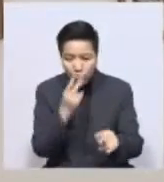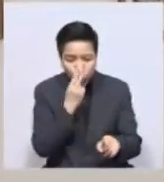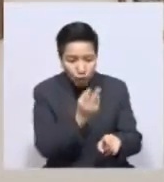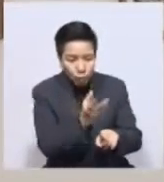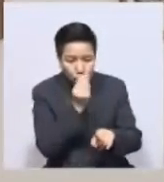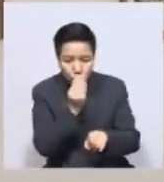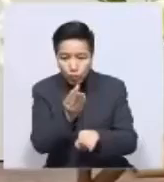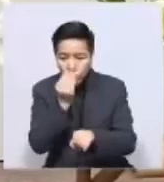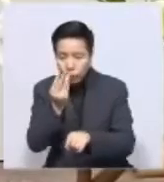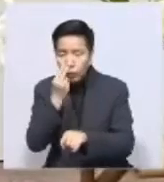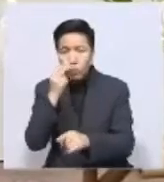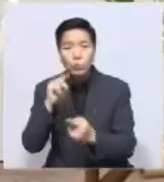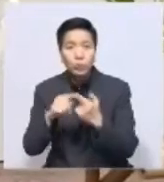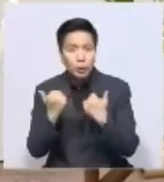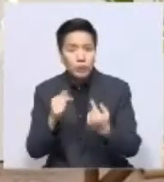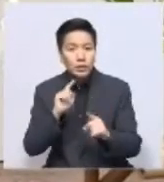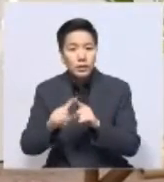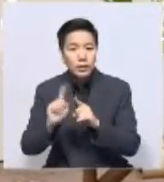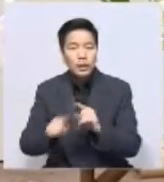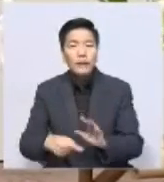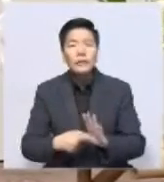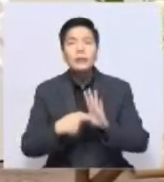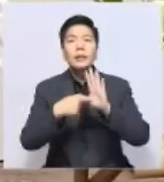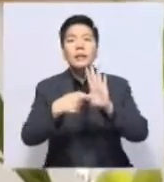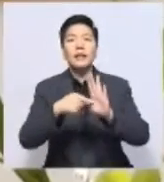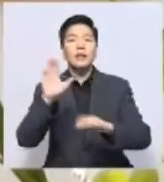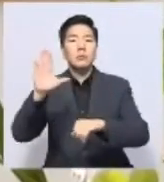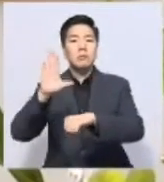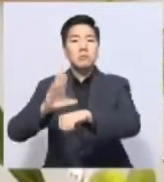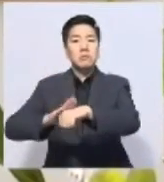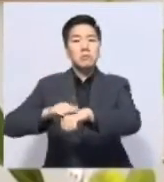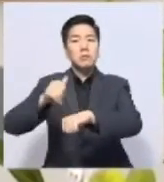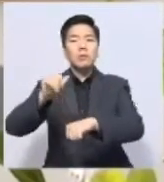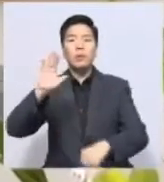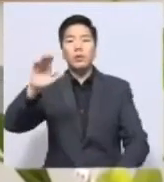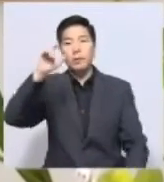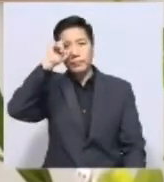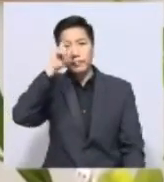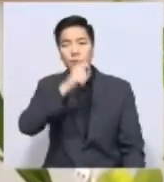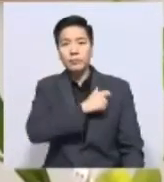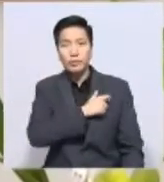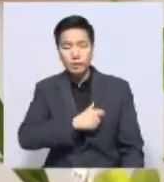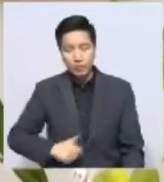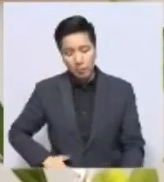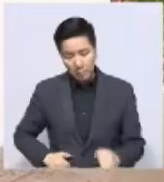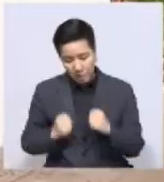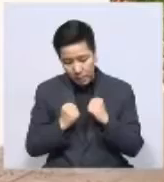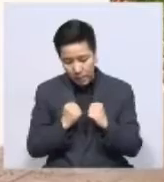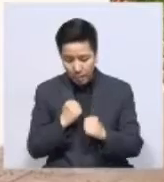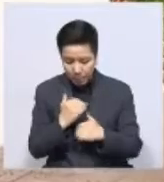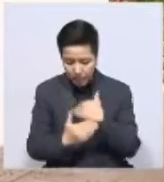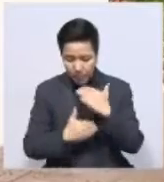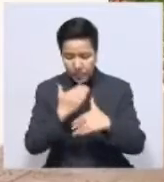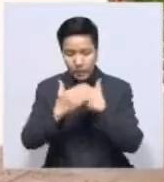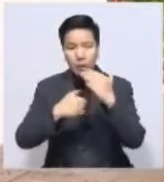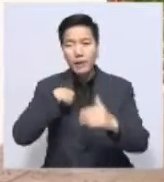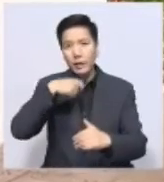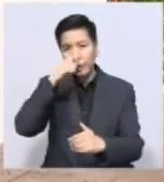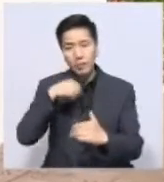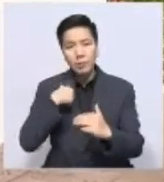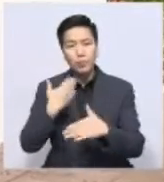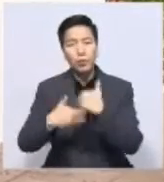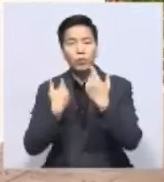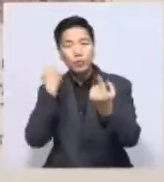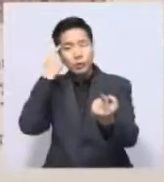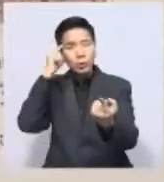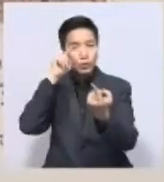ชมนิทรรศการที่แสดงถึงพระอัจฉริยภาพในด้านต่างๆของพระองค์ที่ทรงอุตสาหะในการพัฒนาประเทศไทยให้มีความเจริญก้าวหน้